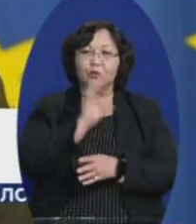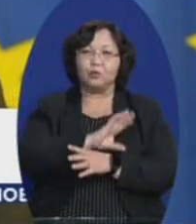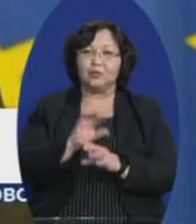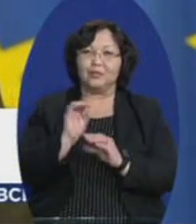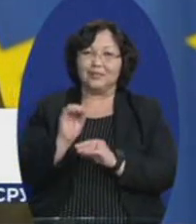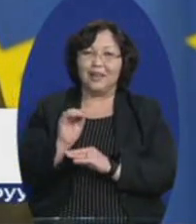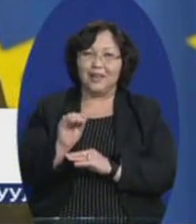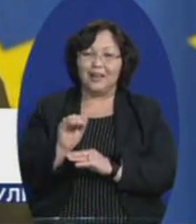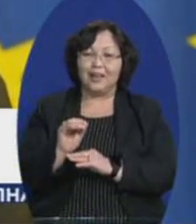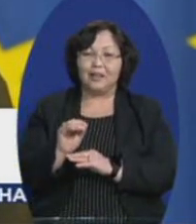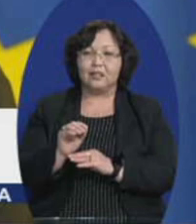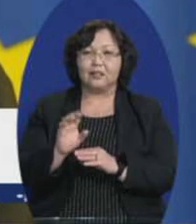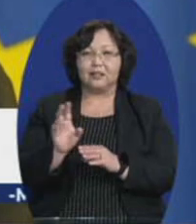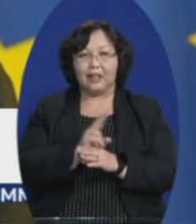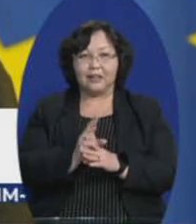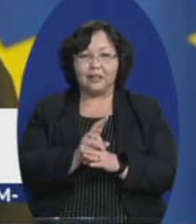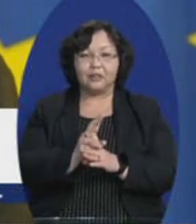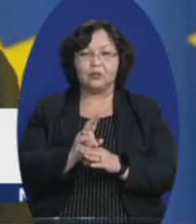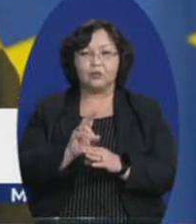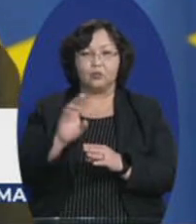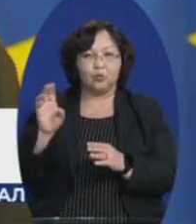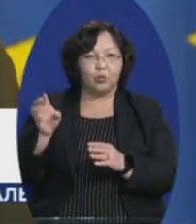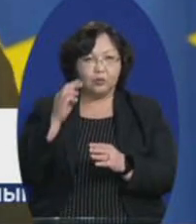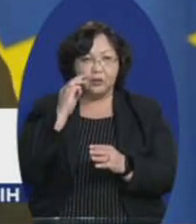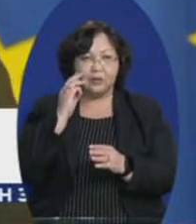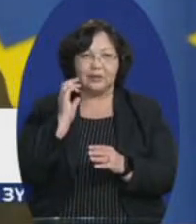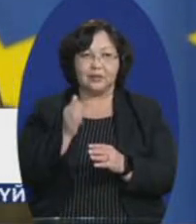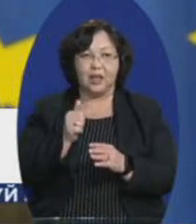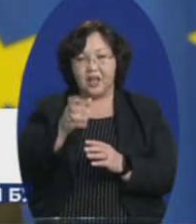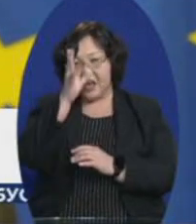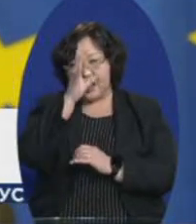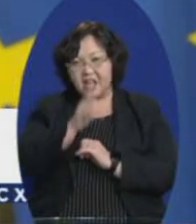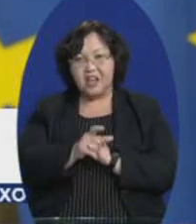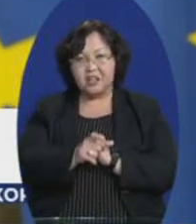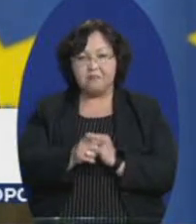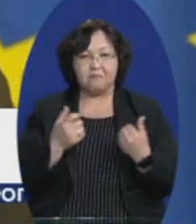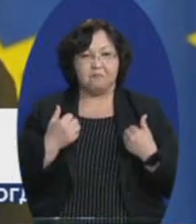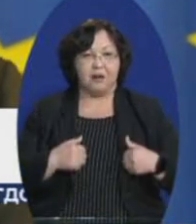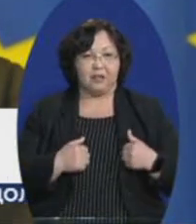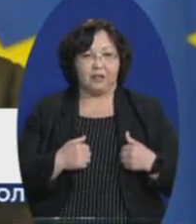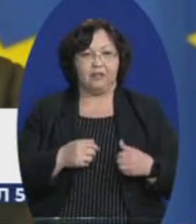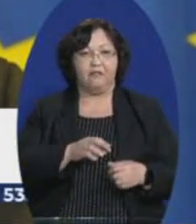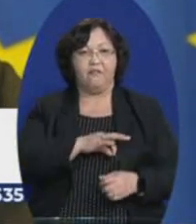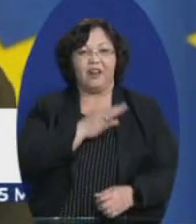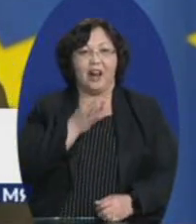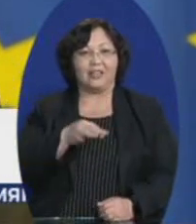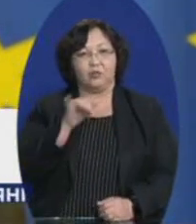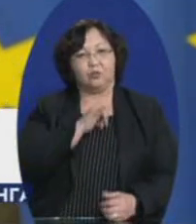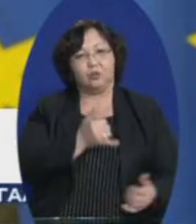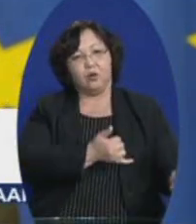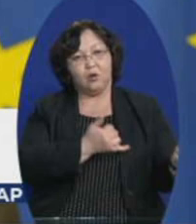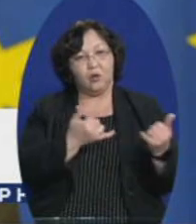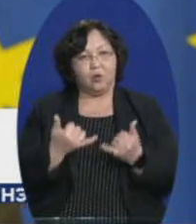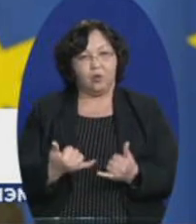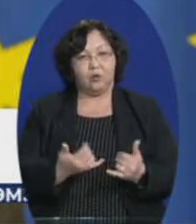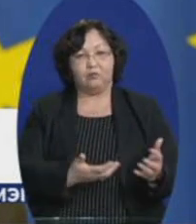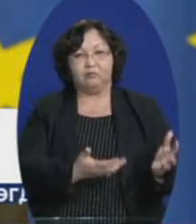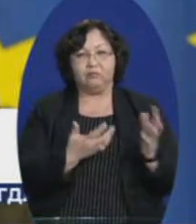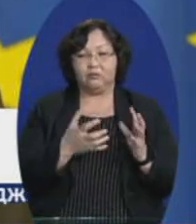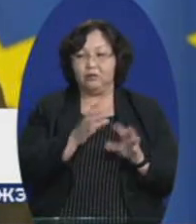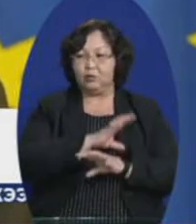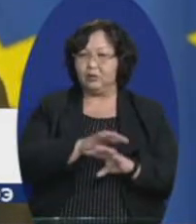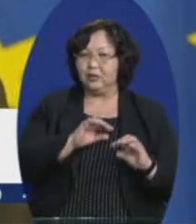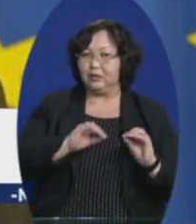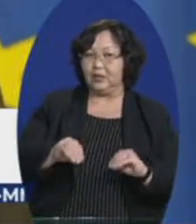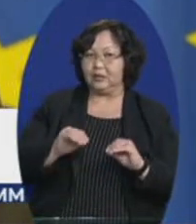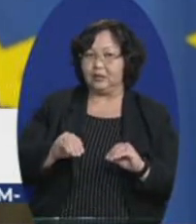дадлагтай туршлагатай одоо эрдэмтэд багш нарыг бол Монгол хөдөө аж ахуйн чиглэлээр зааж сургах энэ үгэн дээр